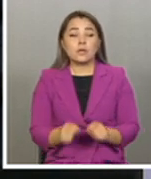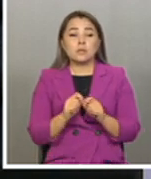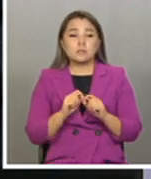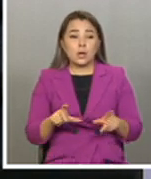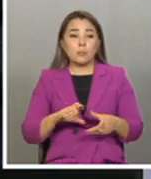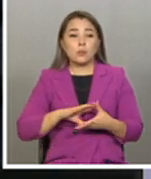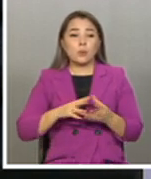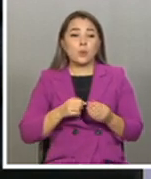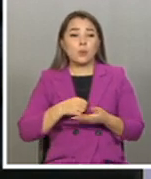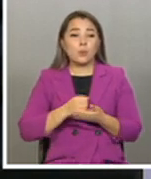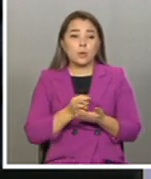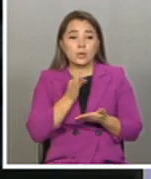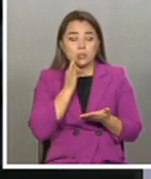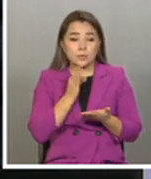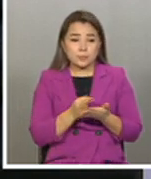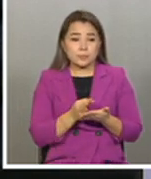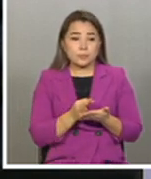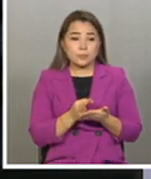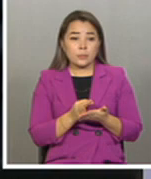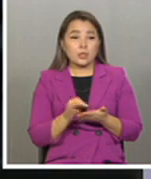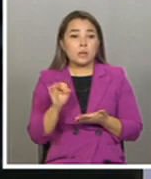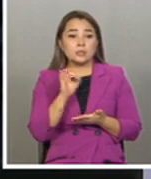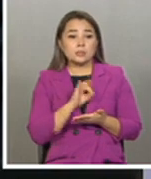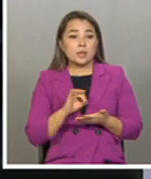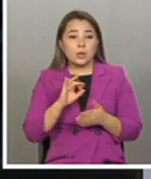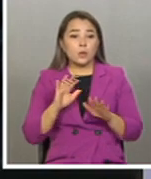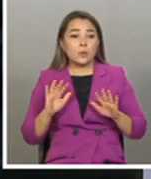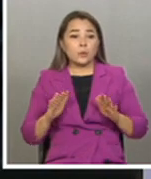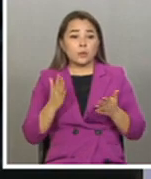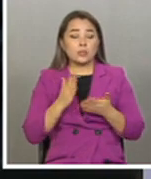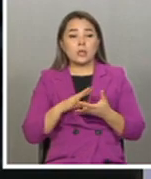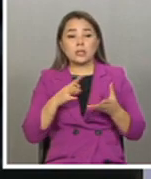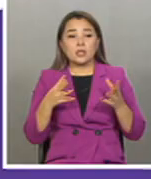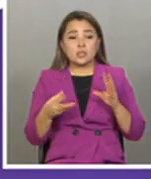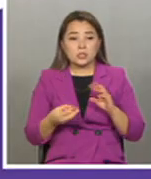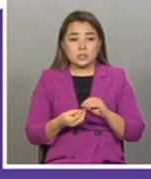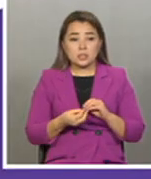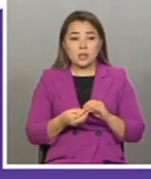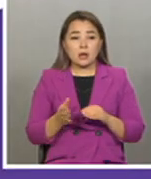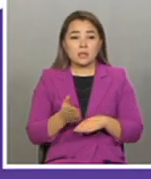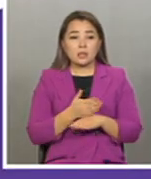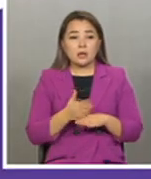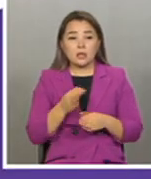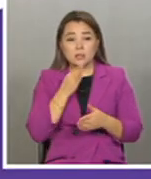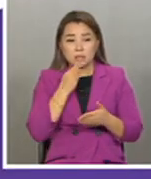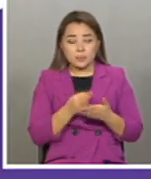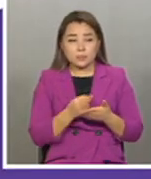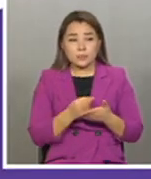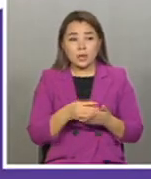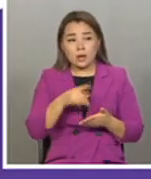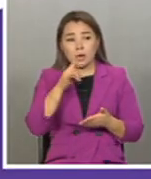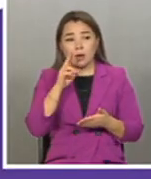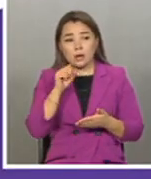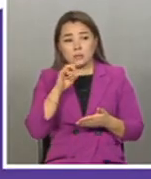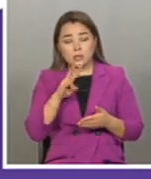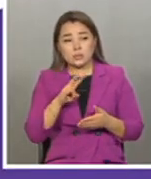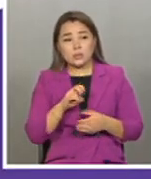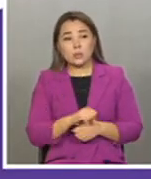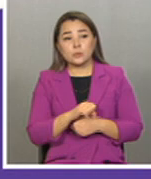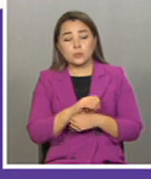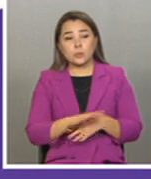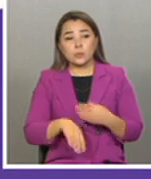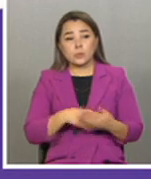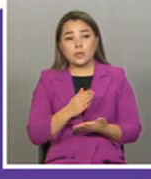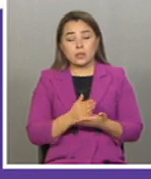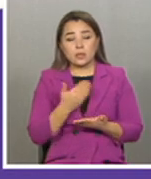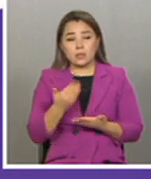қорытындылар болсақ, тарихи оқиғалардың нәтижелерін талдау арқылы қазан төңкерісінің